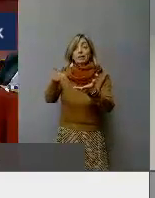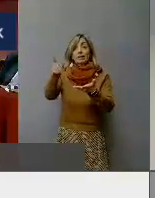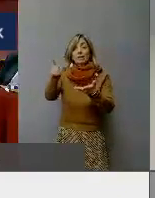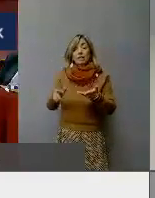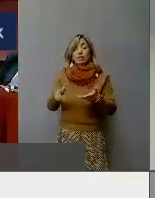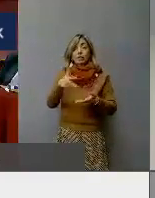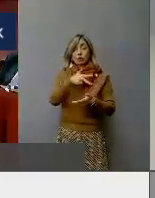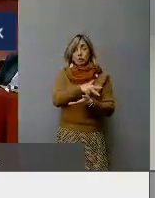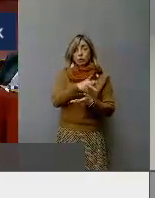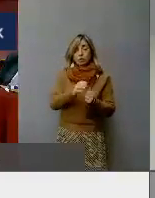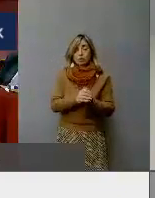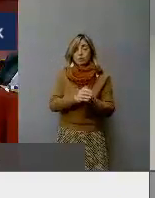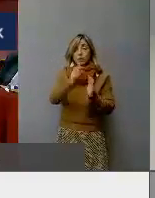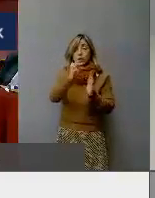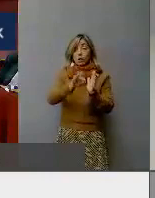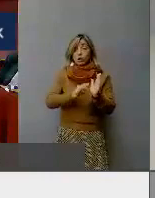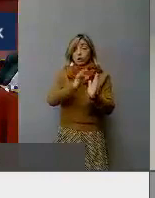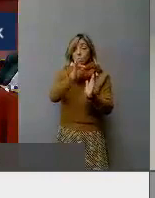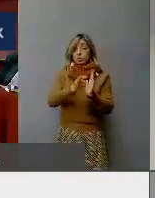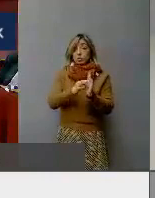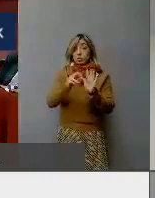ordine del giorno numero 8